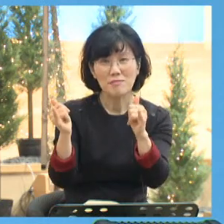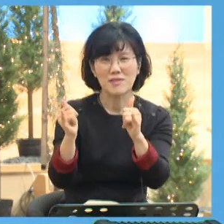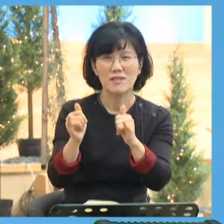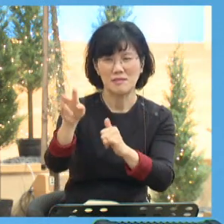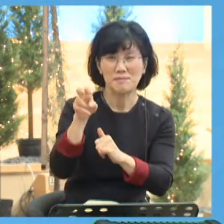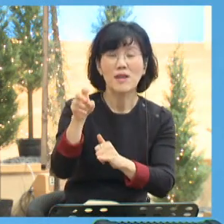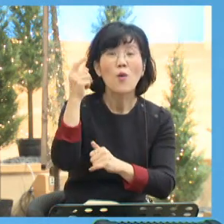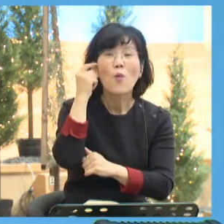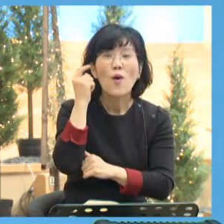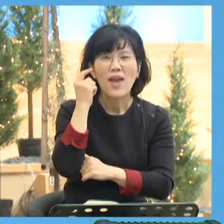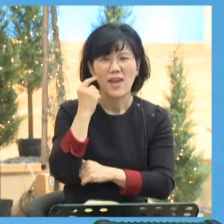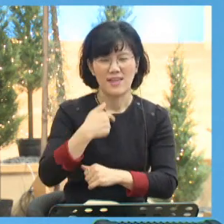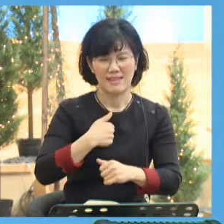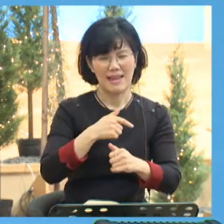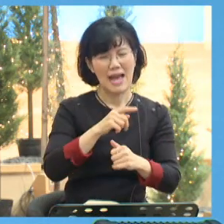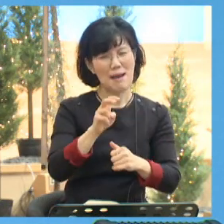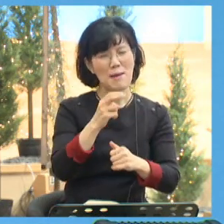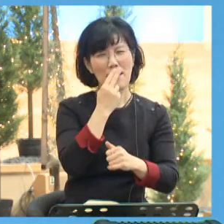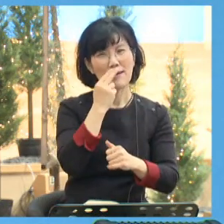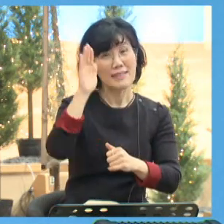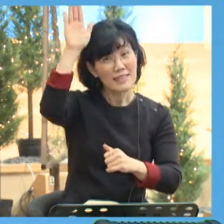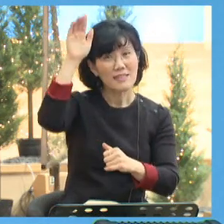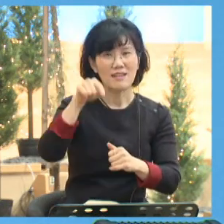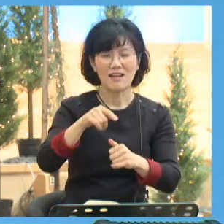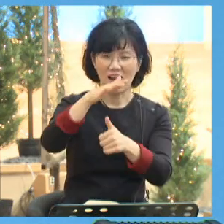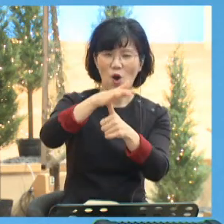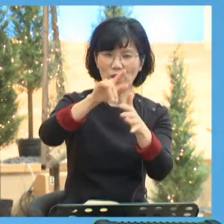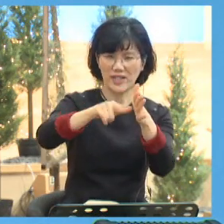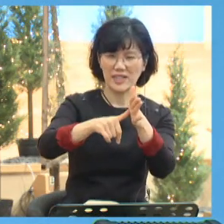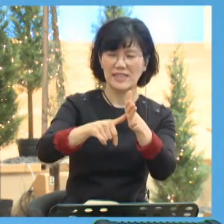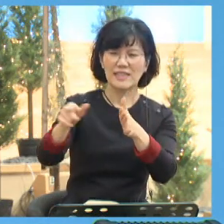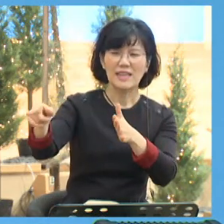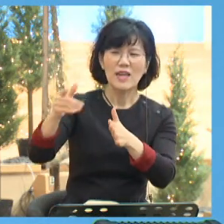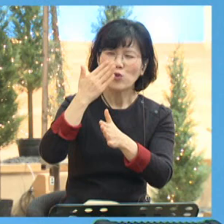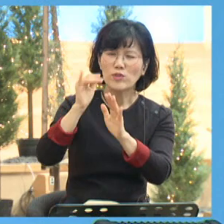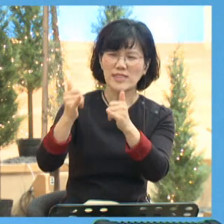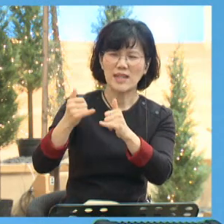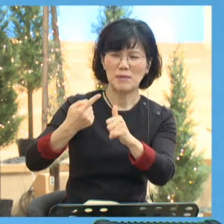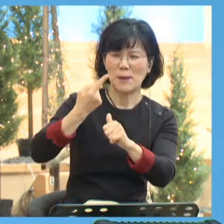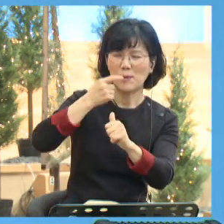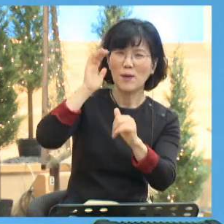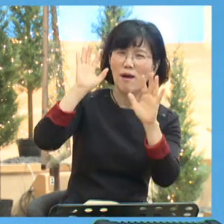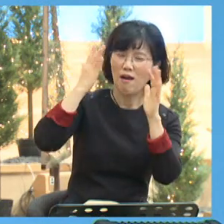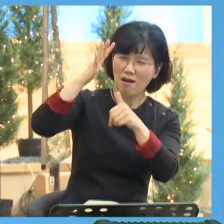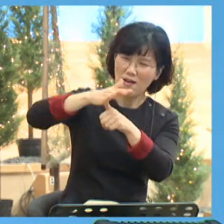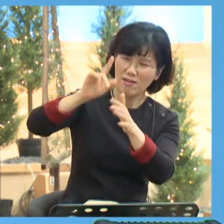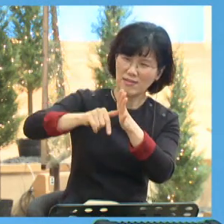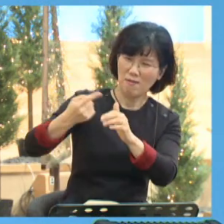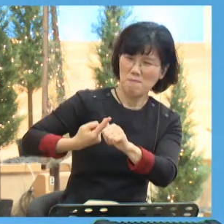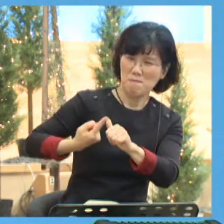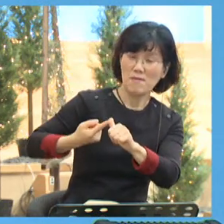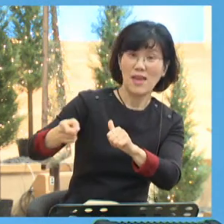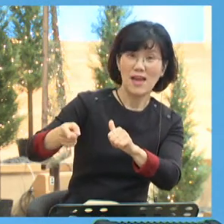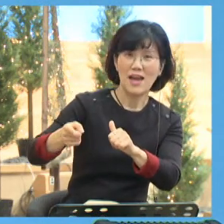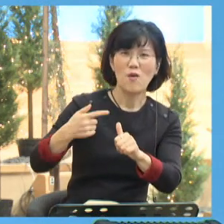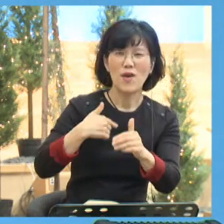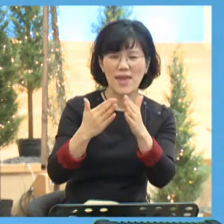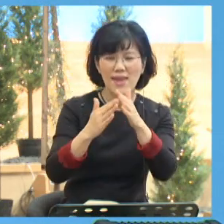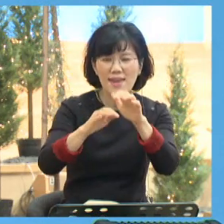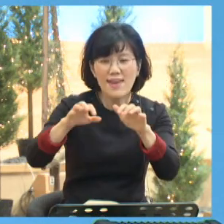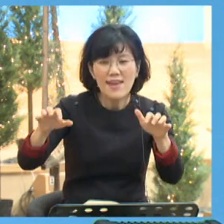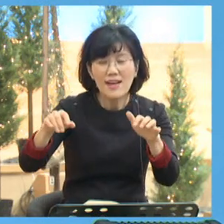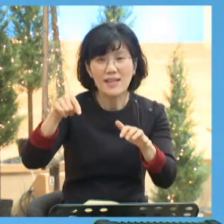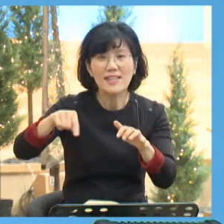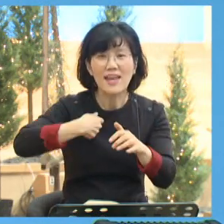조금 놀림을 많이 강 했는가 봐요 이 무슨 이유인지 모르지만 어린 시절에 한 동네에 살았던 유대인 형들에게